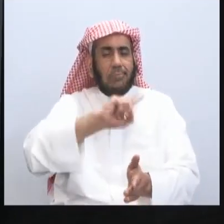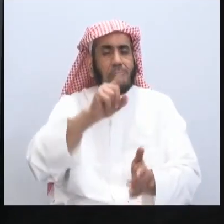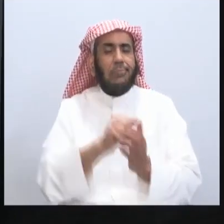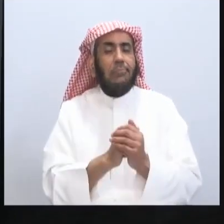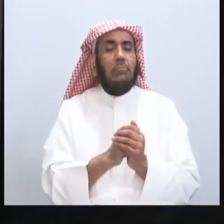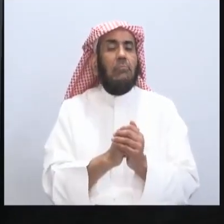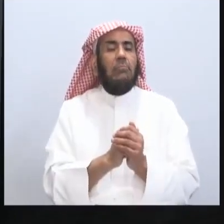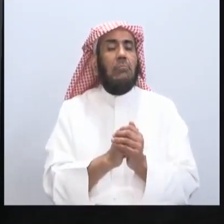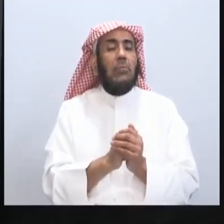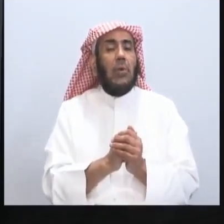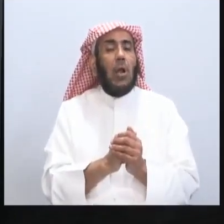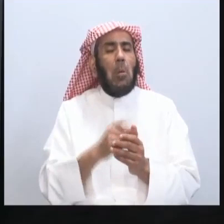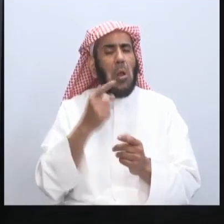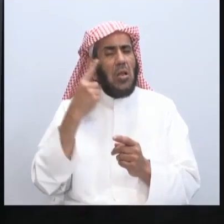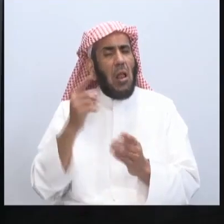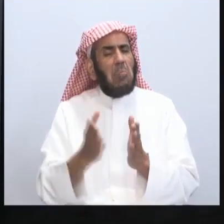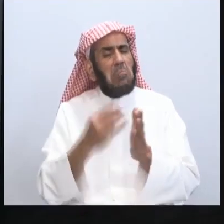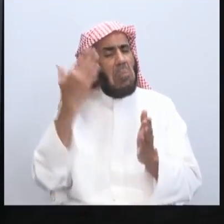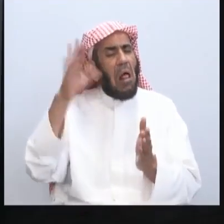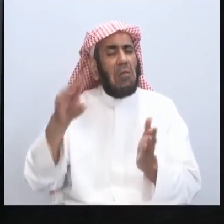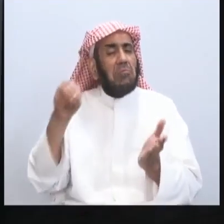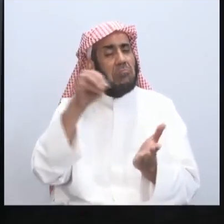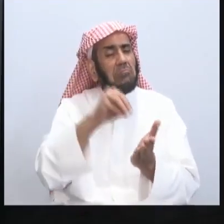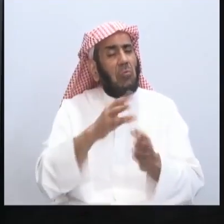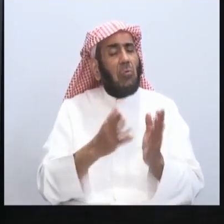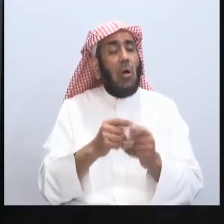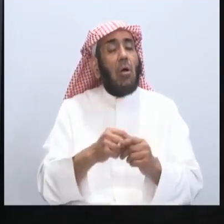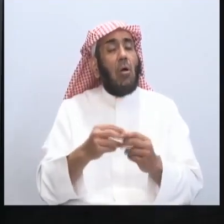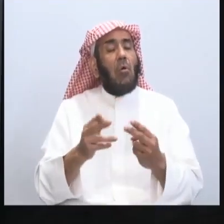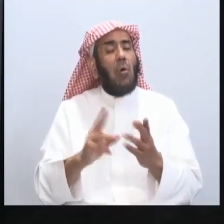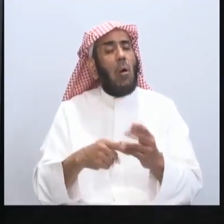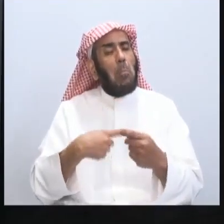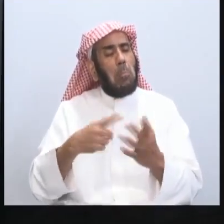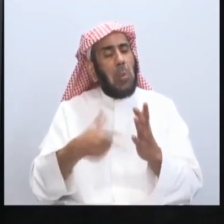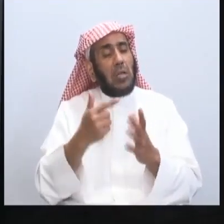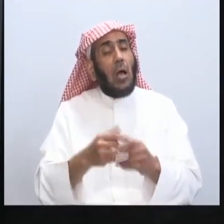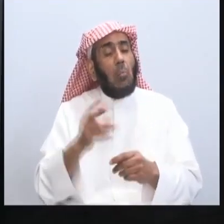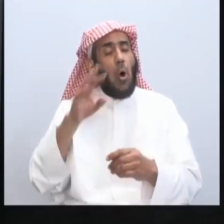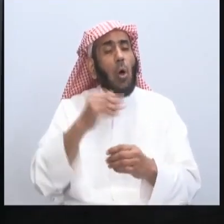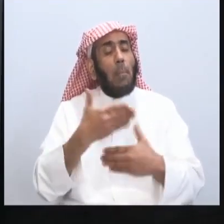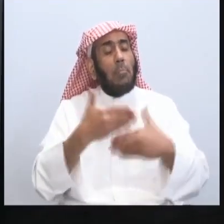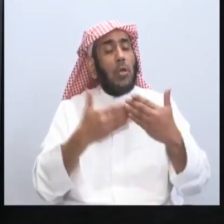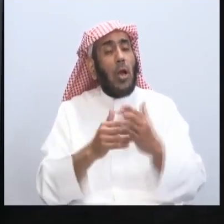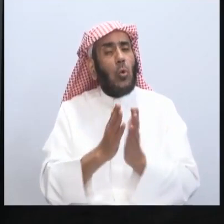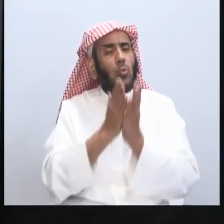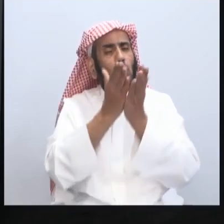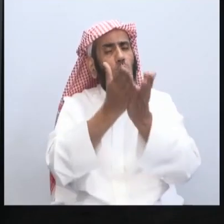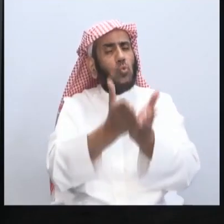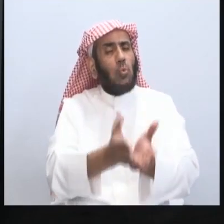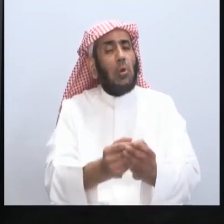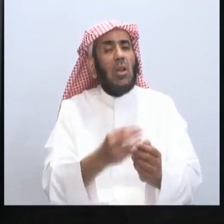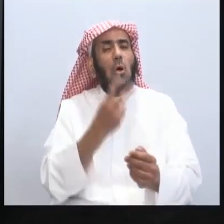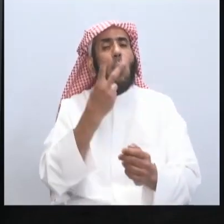البحر بيجعل الامر اختياريا فشرع معاويه في بناء اسطول بحري وصل الى